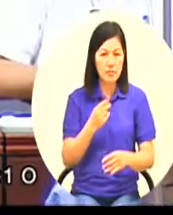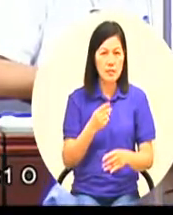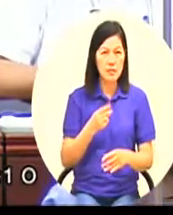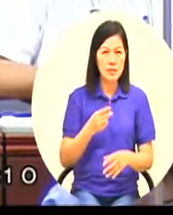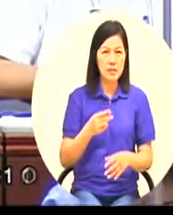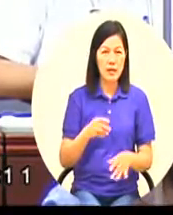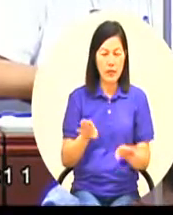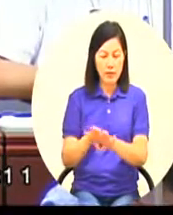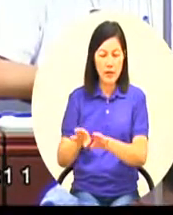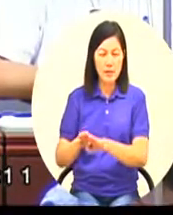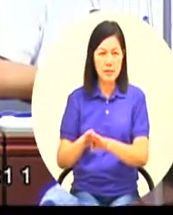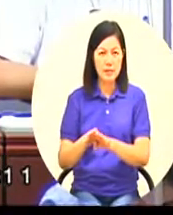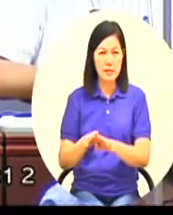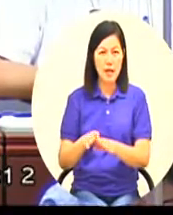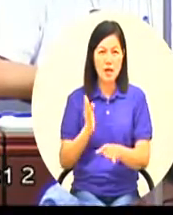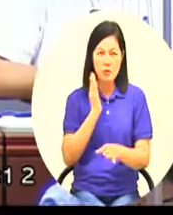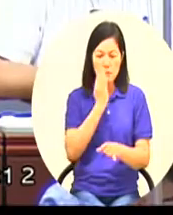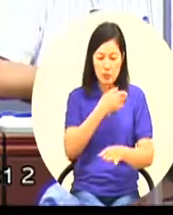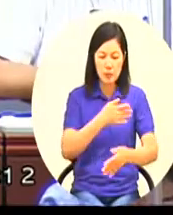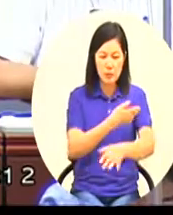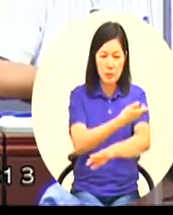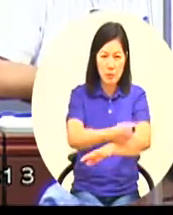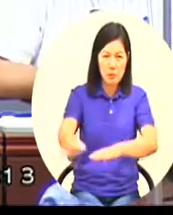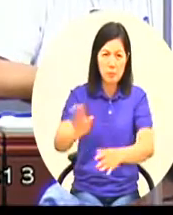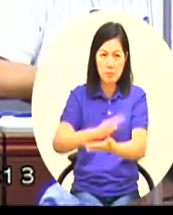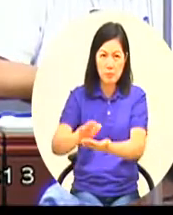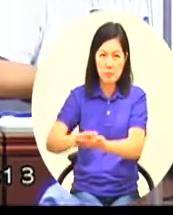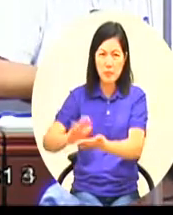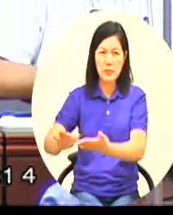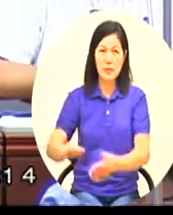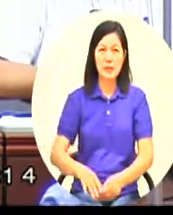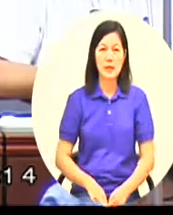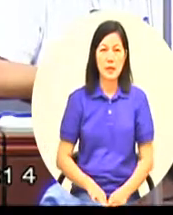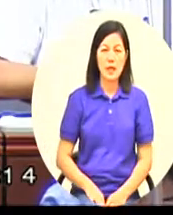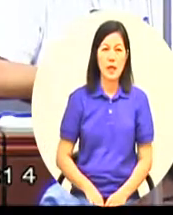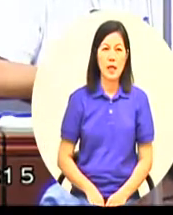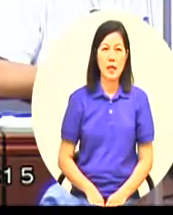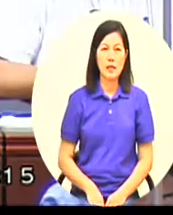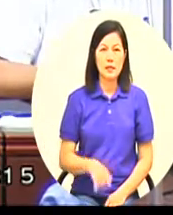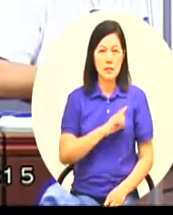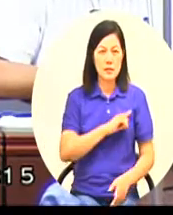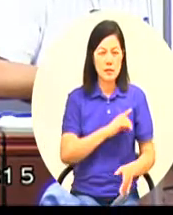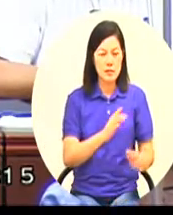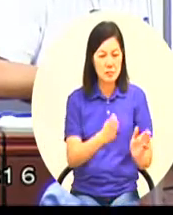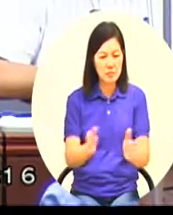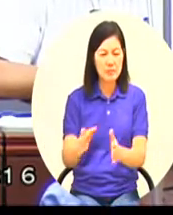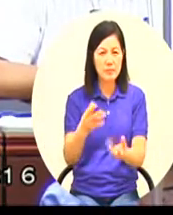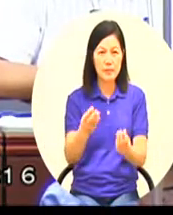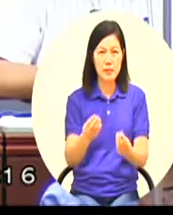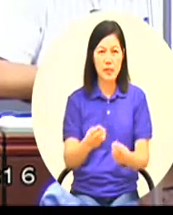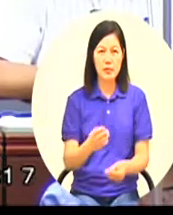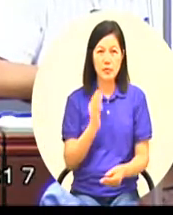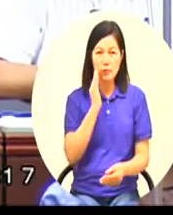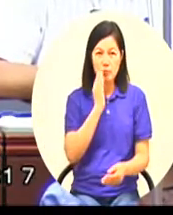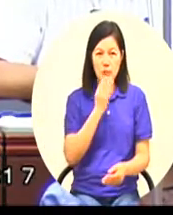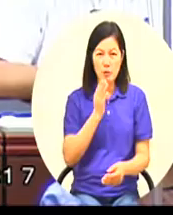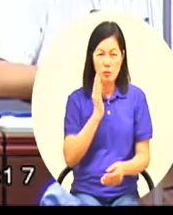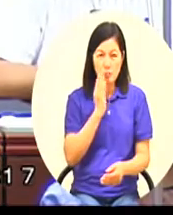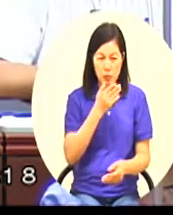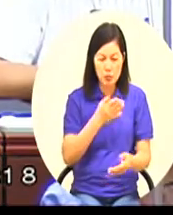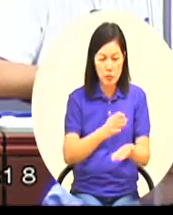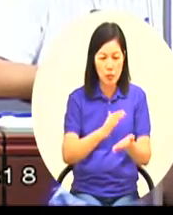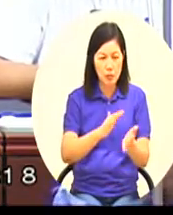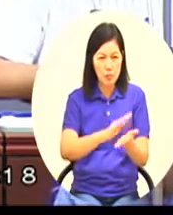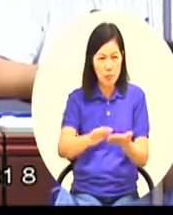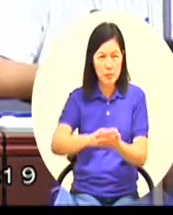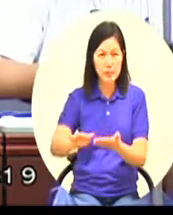前两天的那个部分就是很明显的，就是他没有处理，直接就偷排出去。那最近大概两三